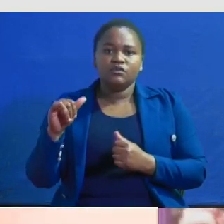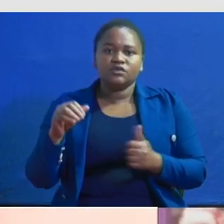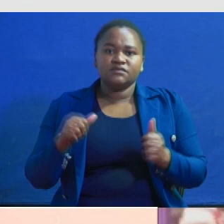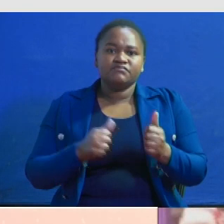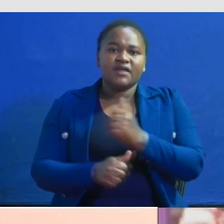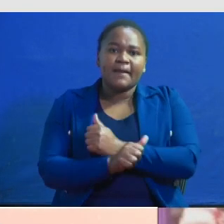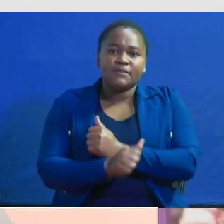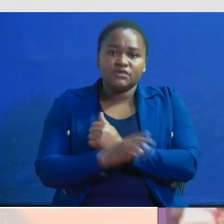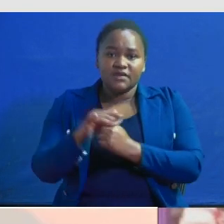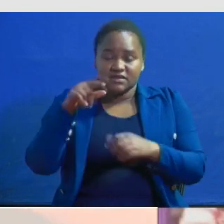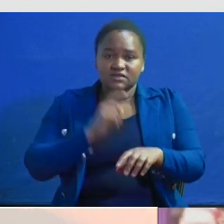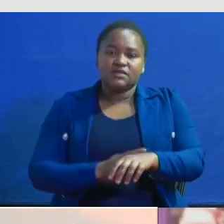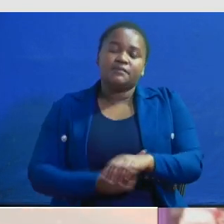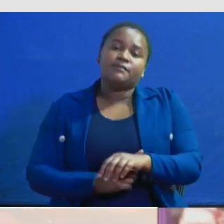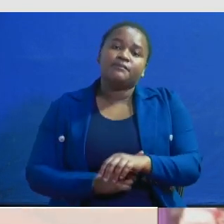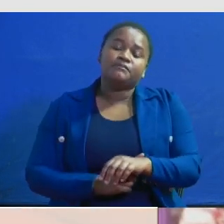but this time